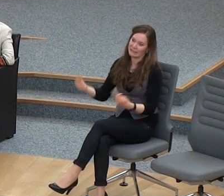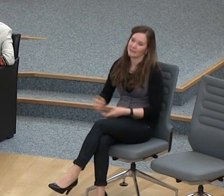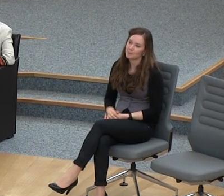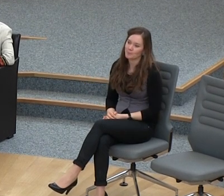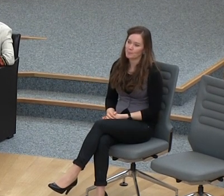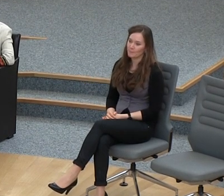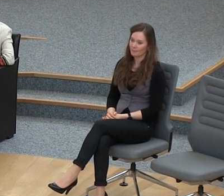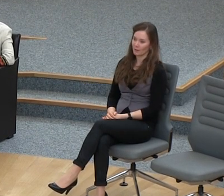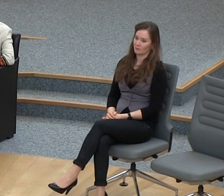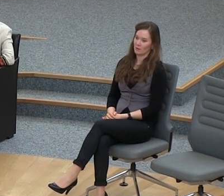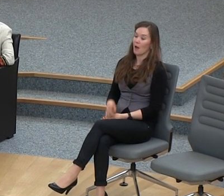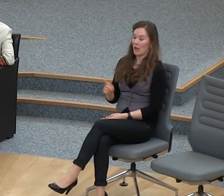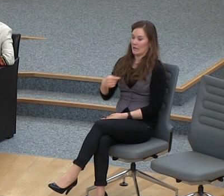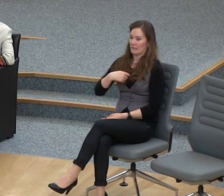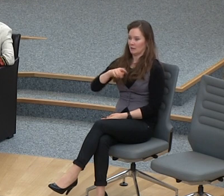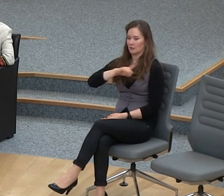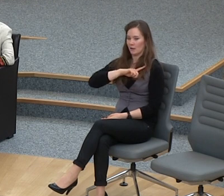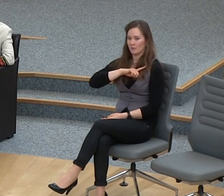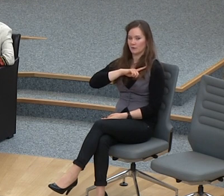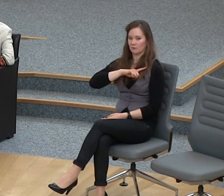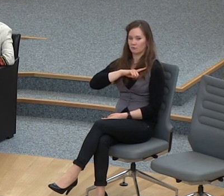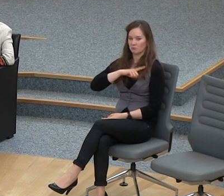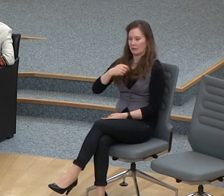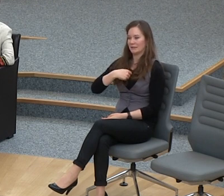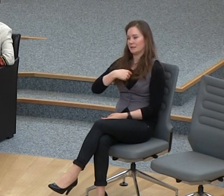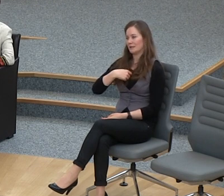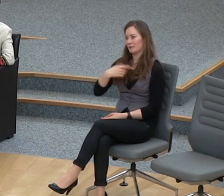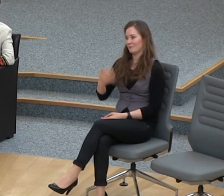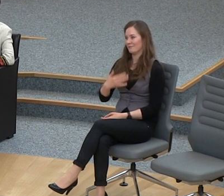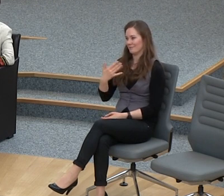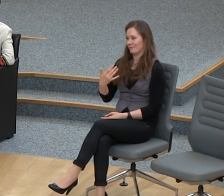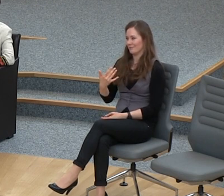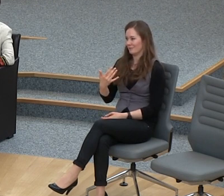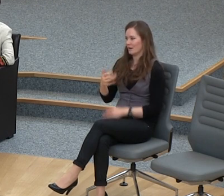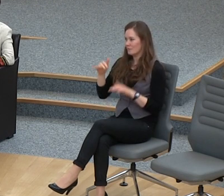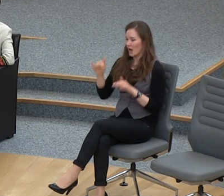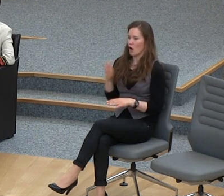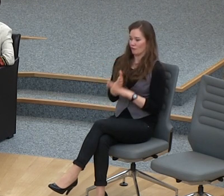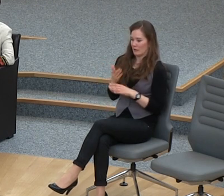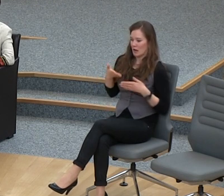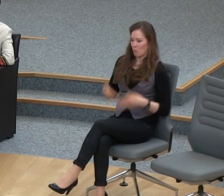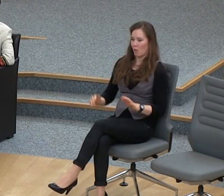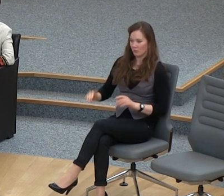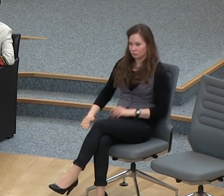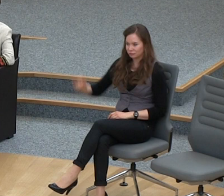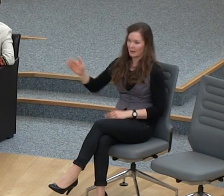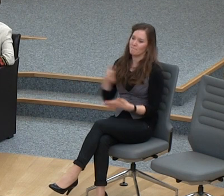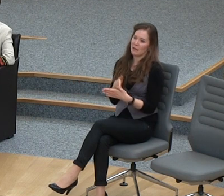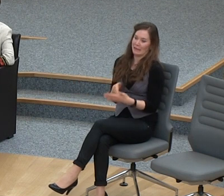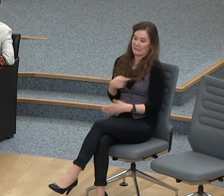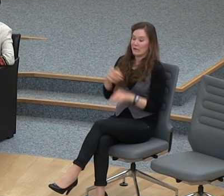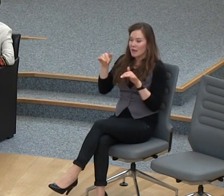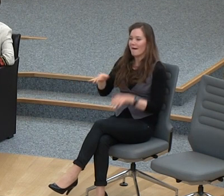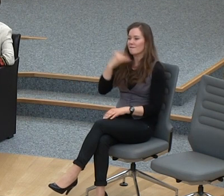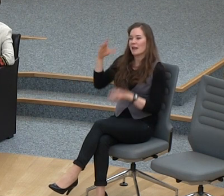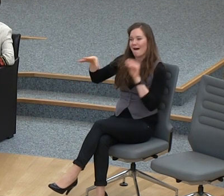werden muss. Nur ich habe also, ich bin ein Leben lang behindert, ich verfüge also um viele Erfahrungen